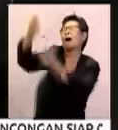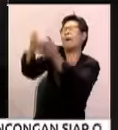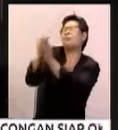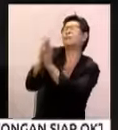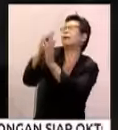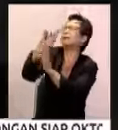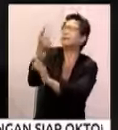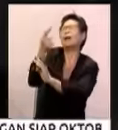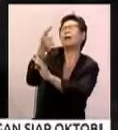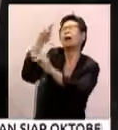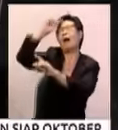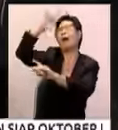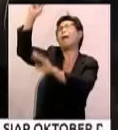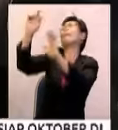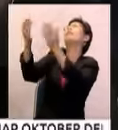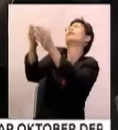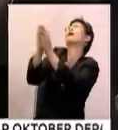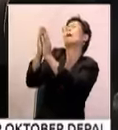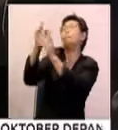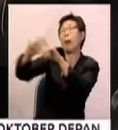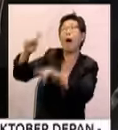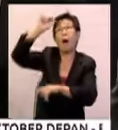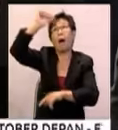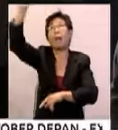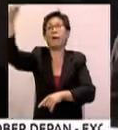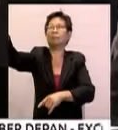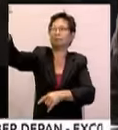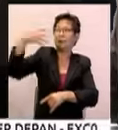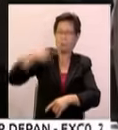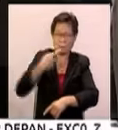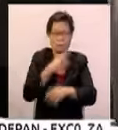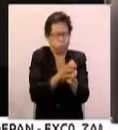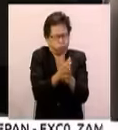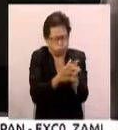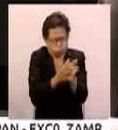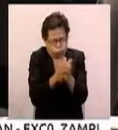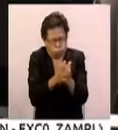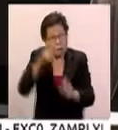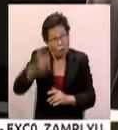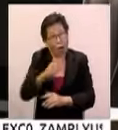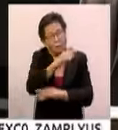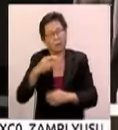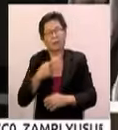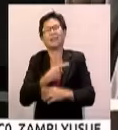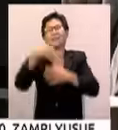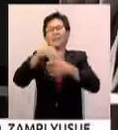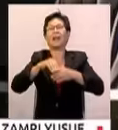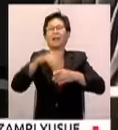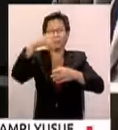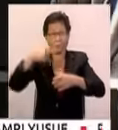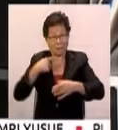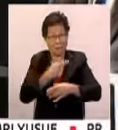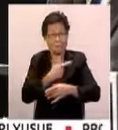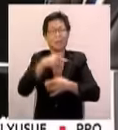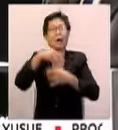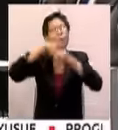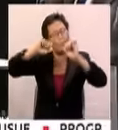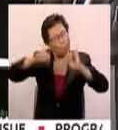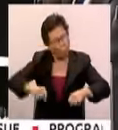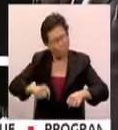Taala, tetapi Allah menyuruh kita berusaha dan kita adalah dalam keadaan